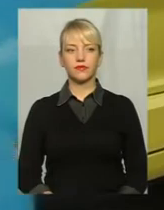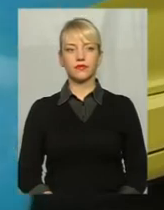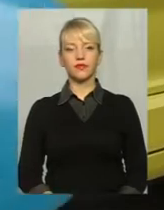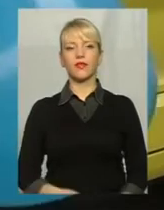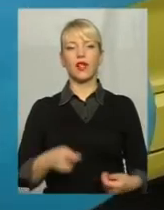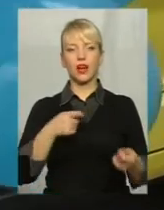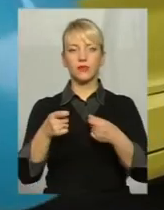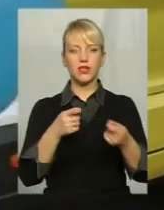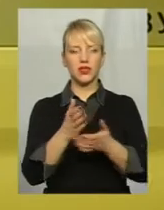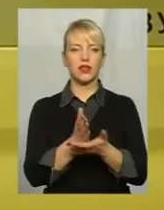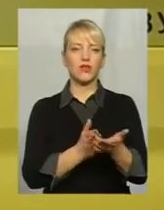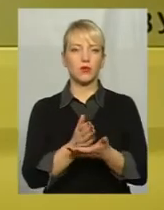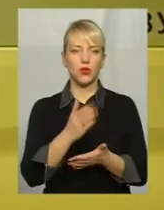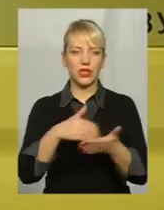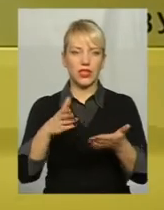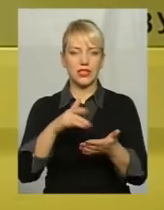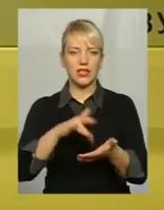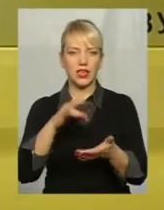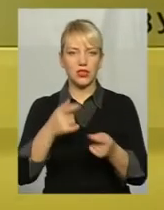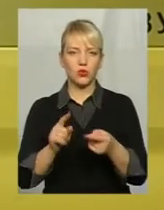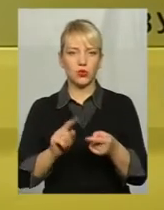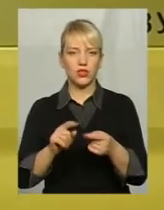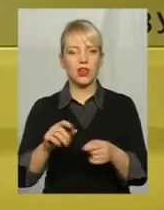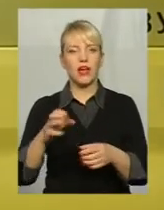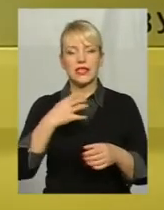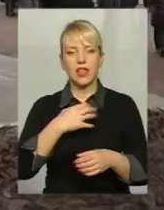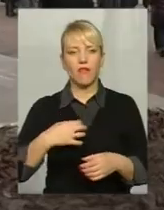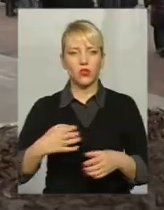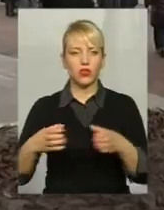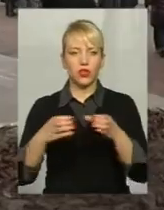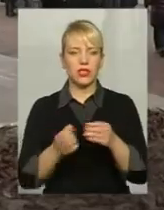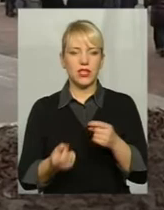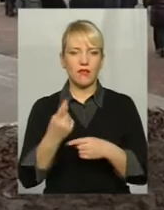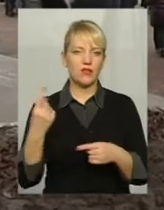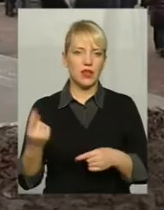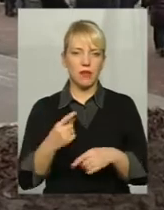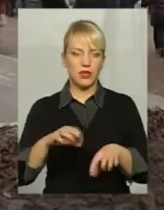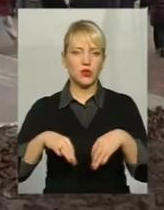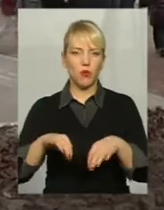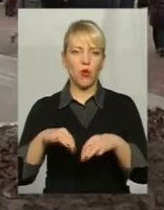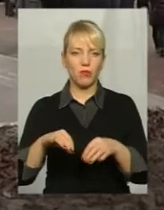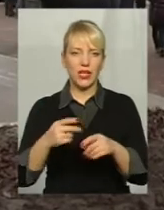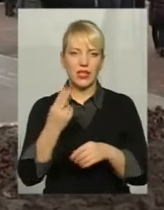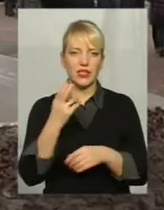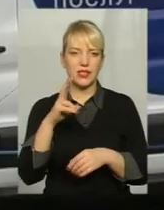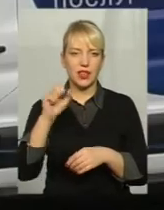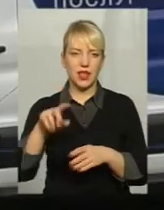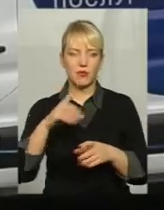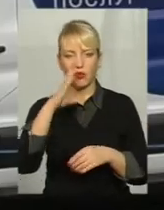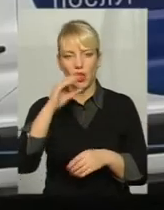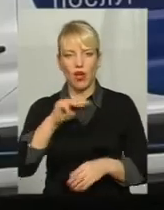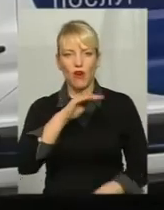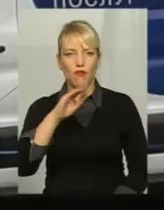Адміністративні послуги децентралізуються У Славуцькій громаді з'явився перший в Україні мобільний ЦНАП У цій автівці марки «Форд»